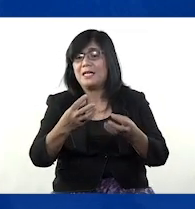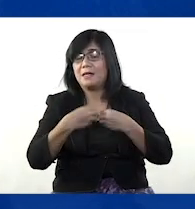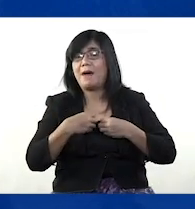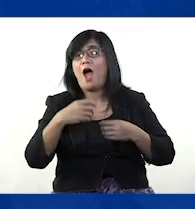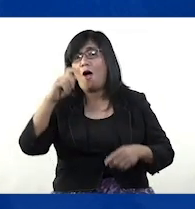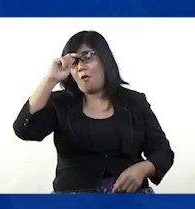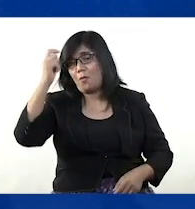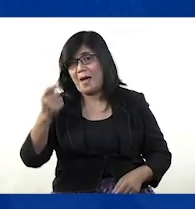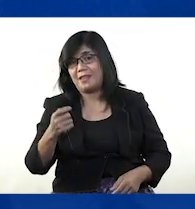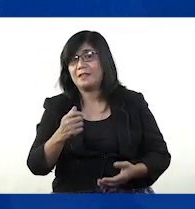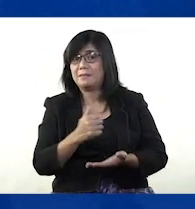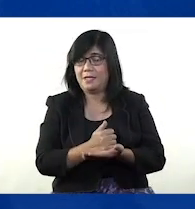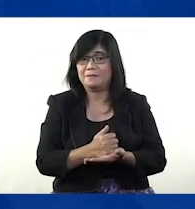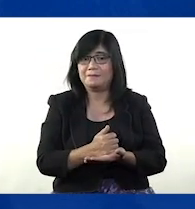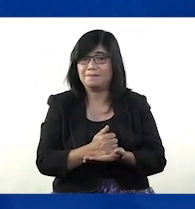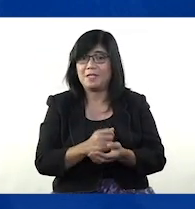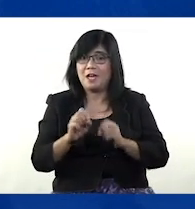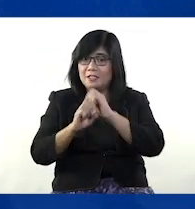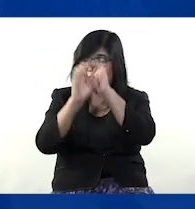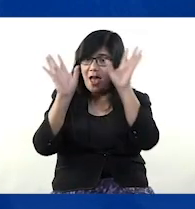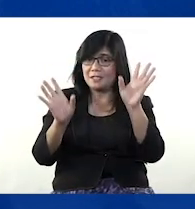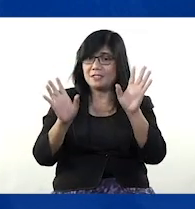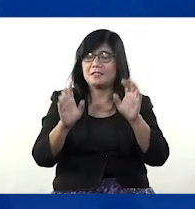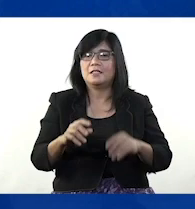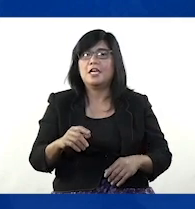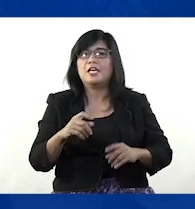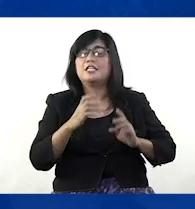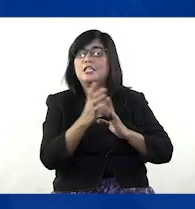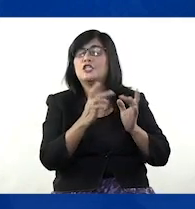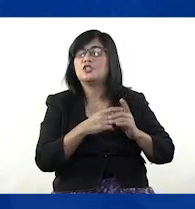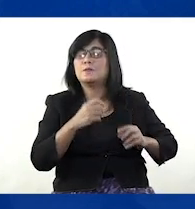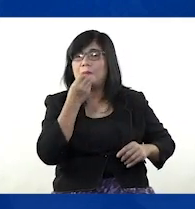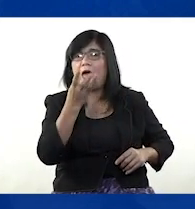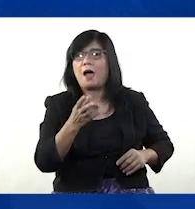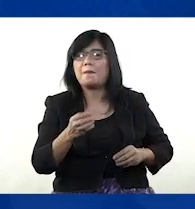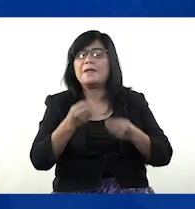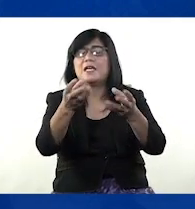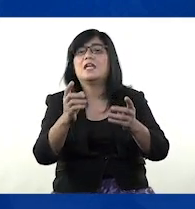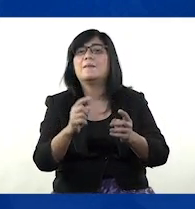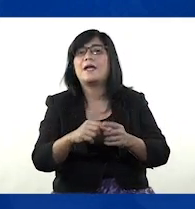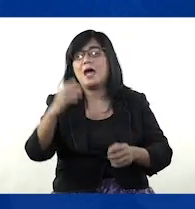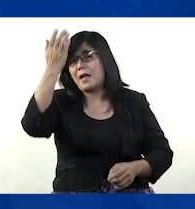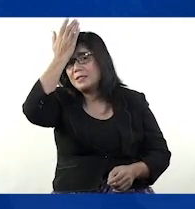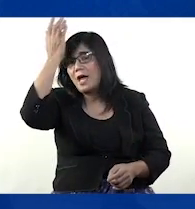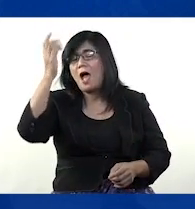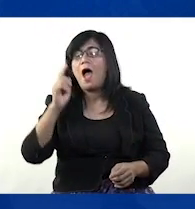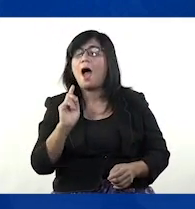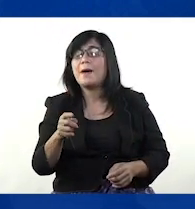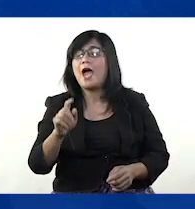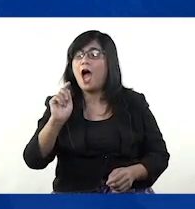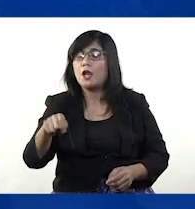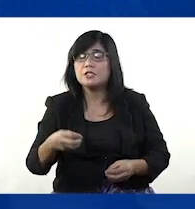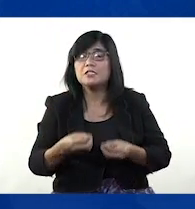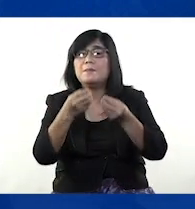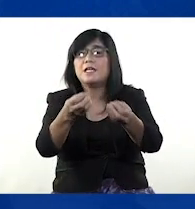Hai pembahasannya sangat jelas maka Yesus bilang berikan kepada kaisar Abay Kaisar punya Ia berikan kepada